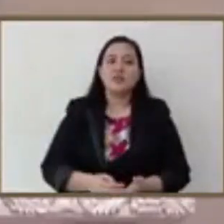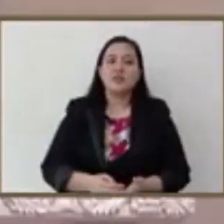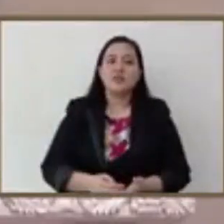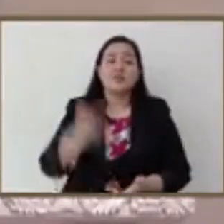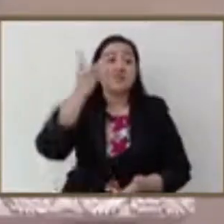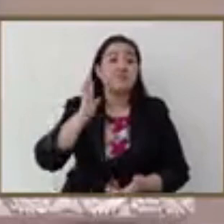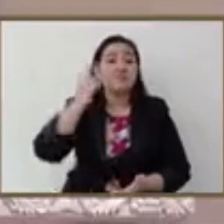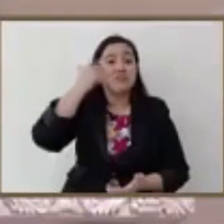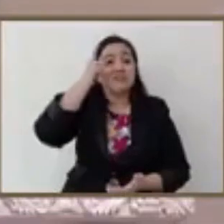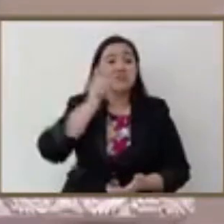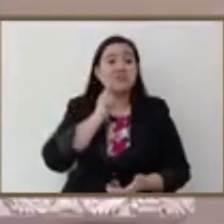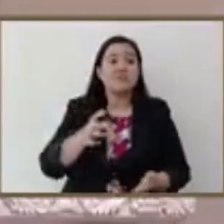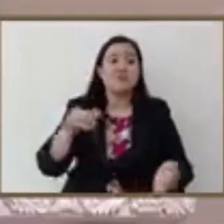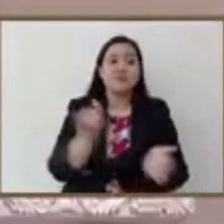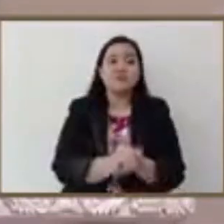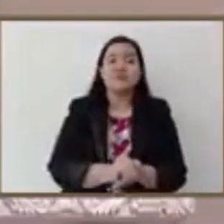thieves.